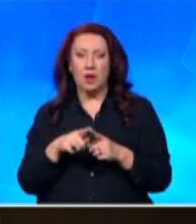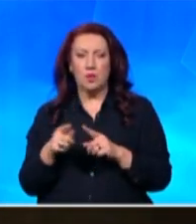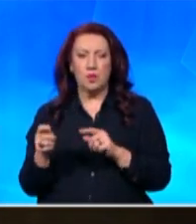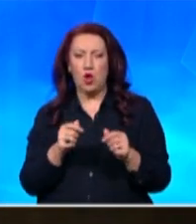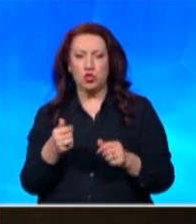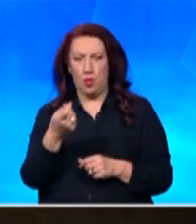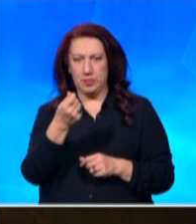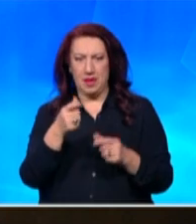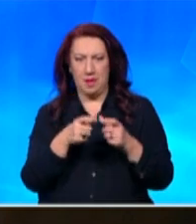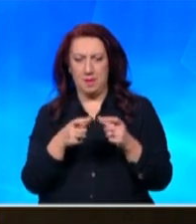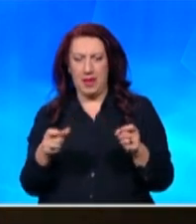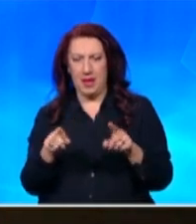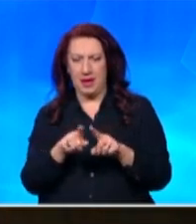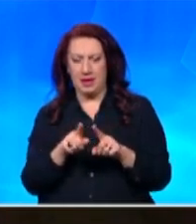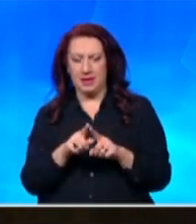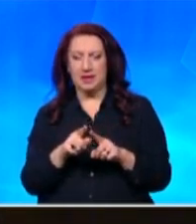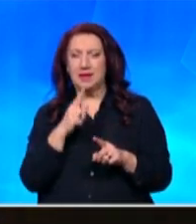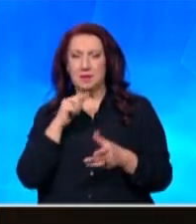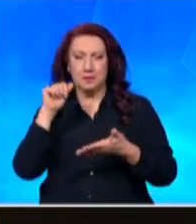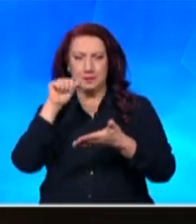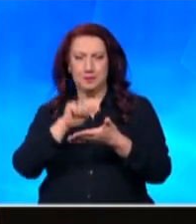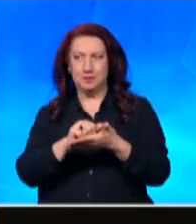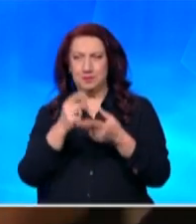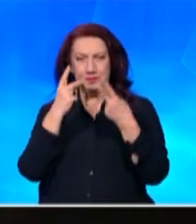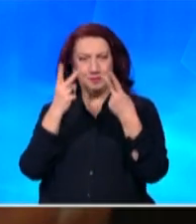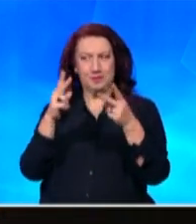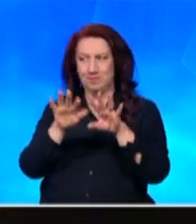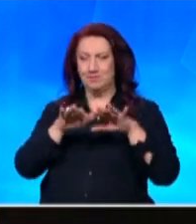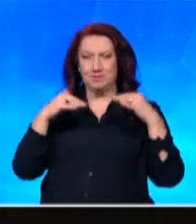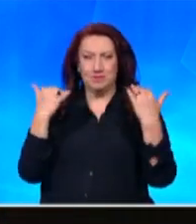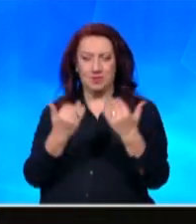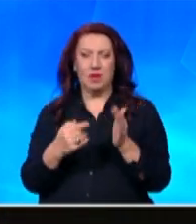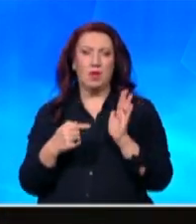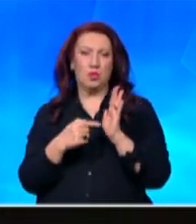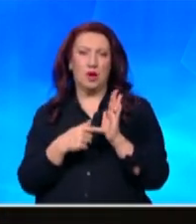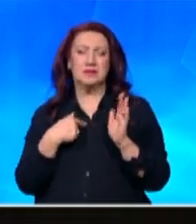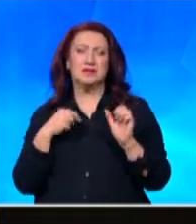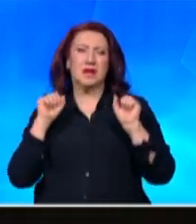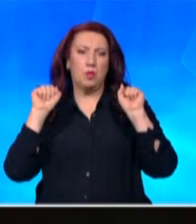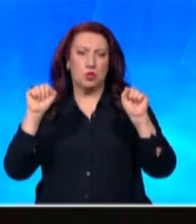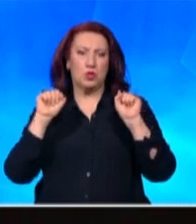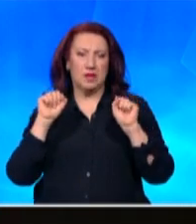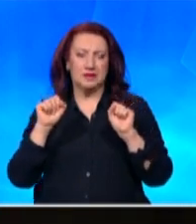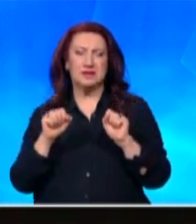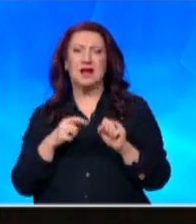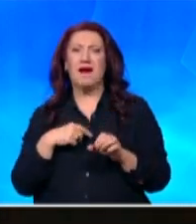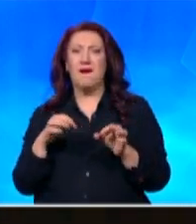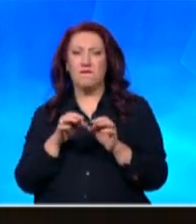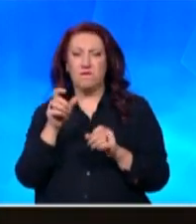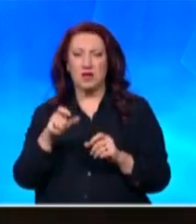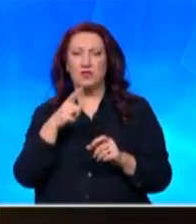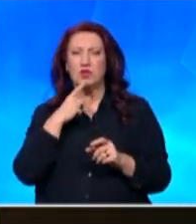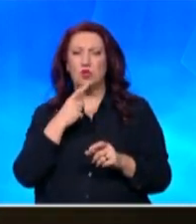са с лика на колежа, показаха своят начин на протест феновете на Ботев, които хвърлиха по този